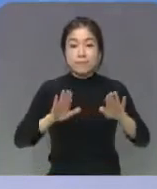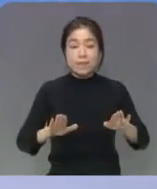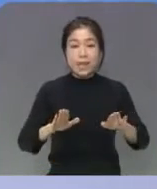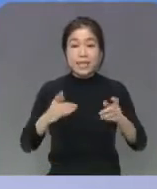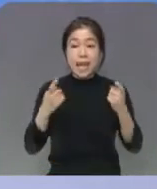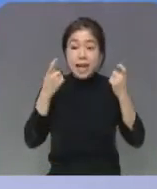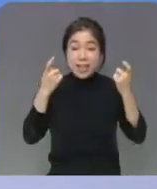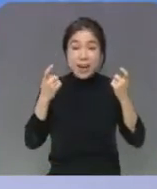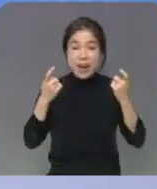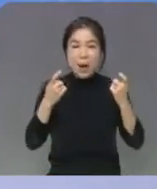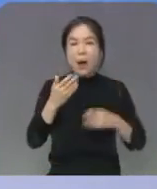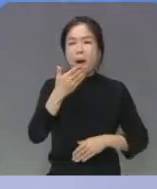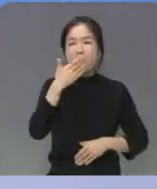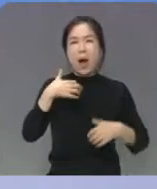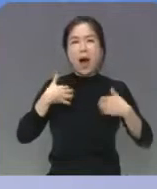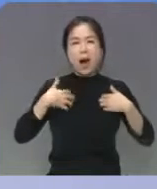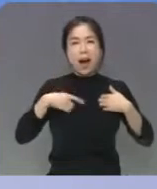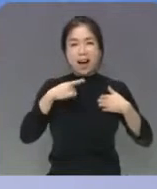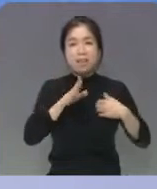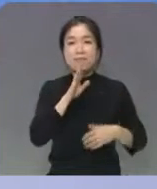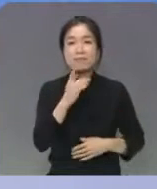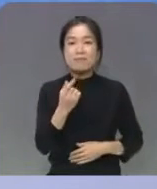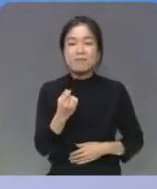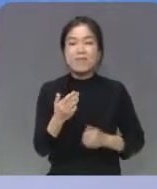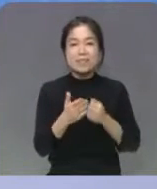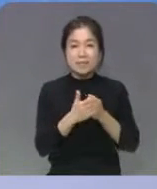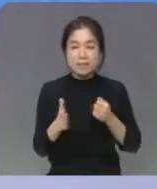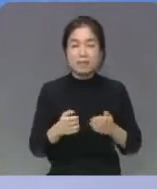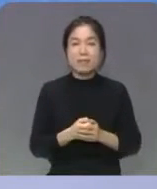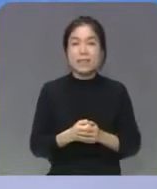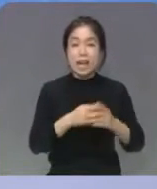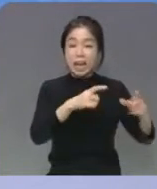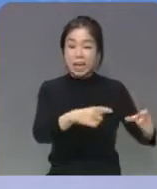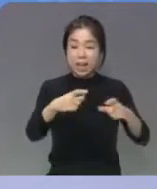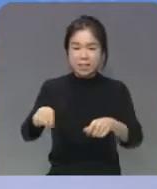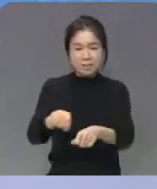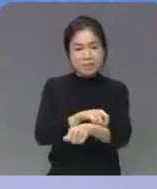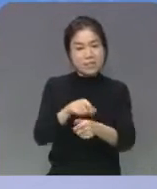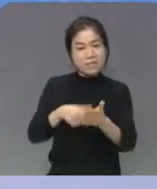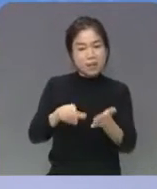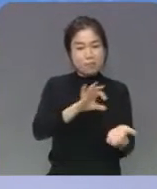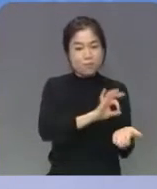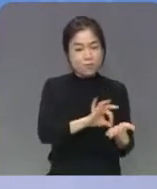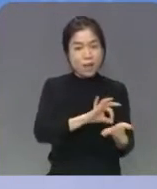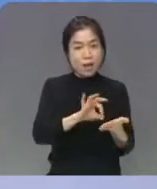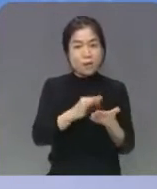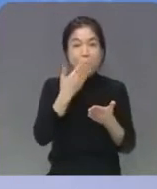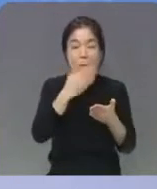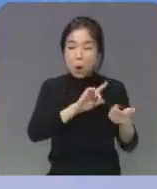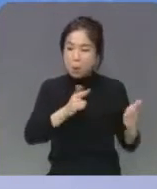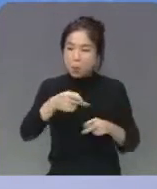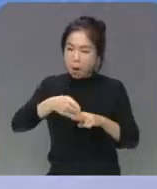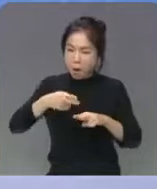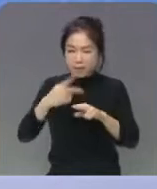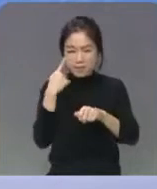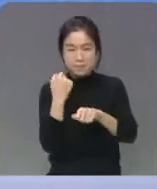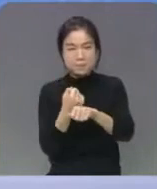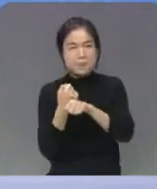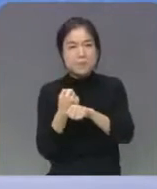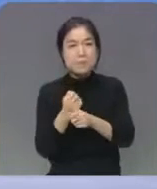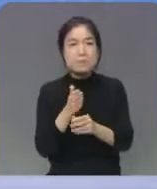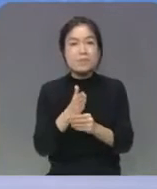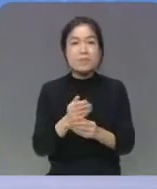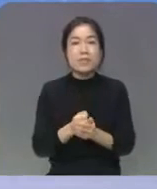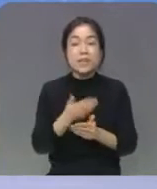여행하면 먹는 즐거움을 빼놓을 수가 없죠 그러다보니 지역마다 특산물을 이용한 먹을꺼리 개발에 나서고 있는데요